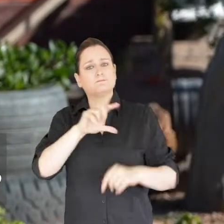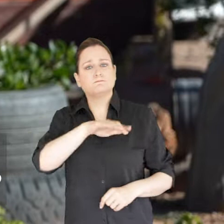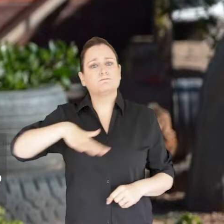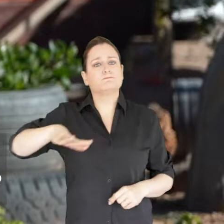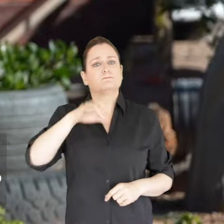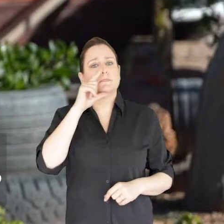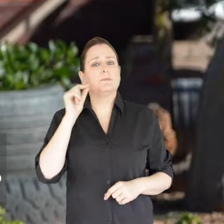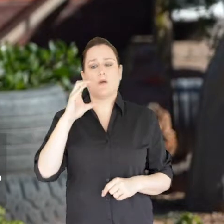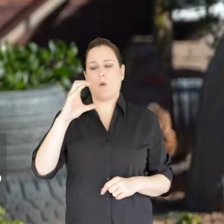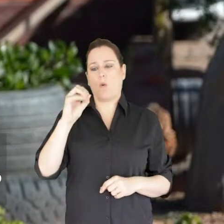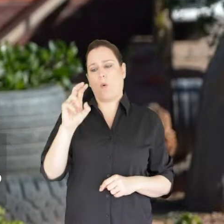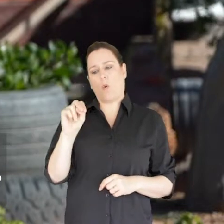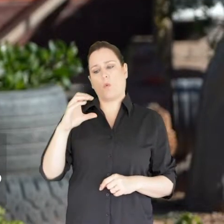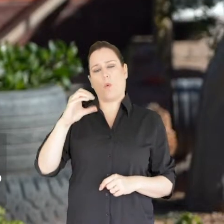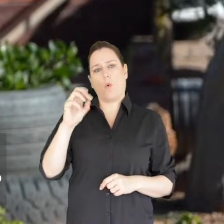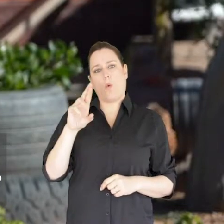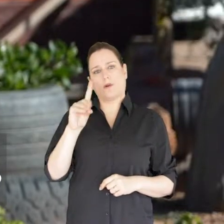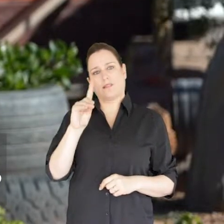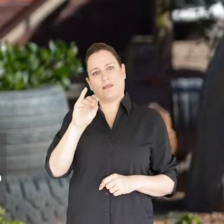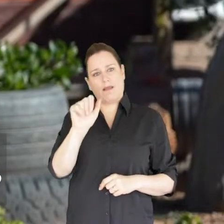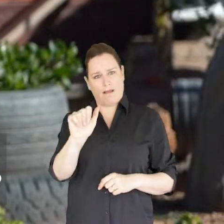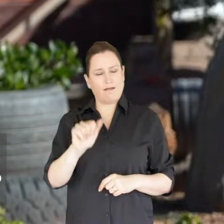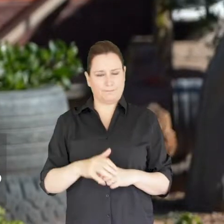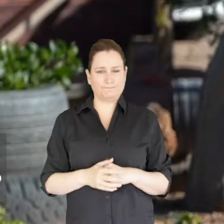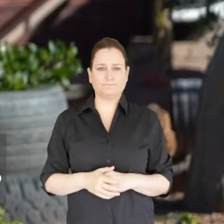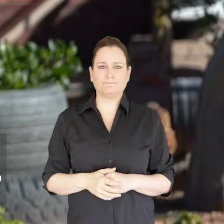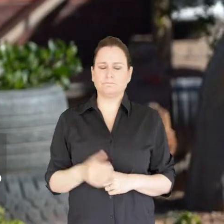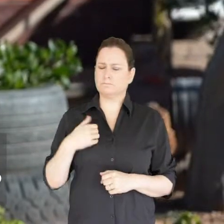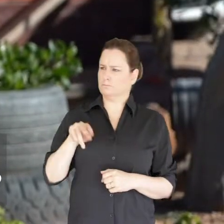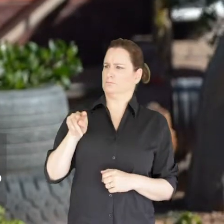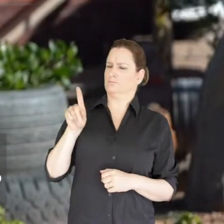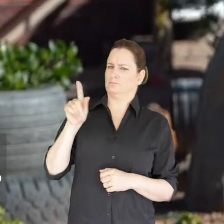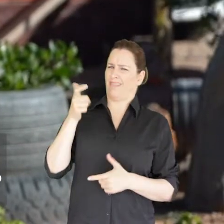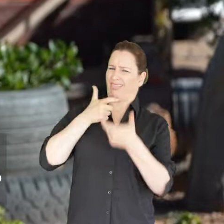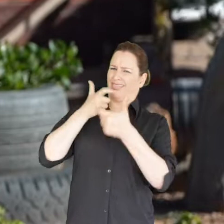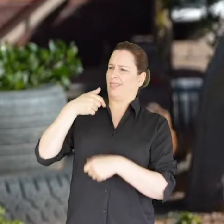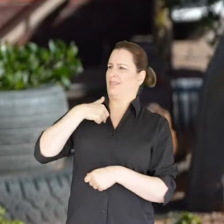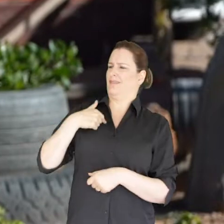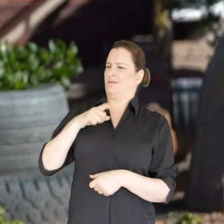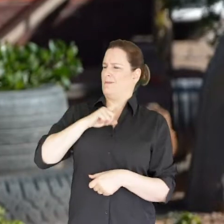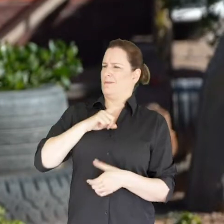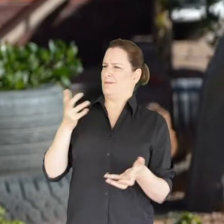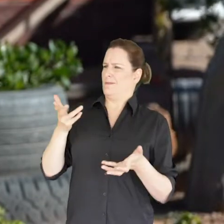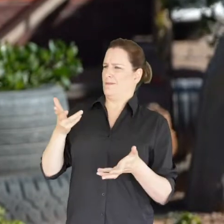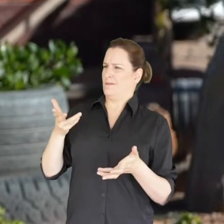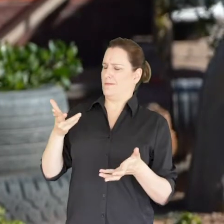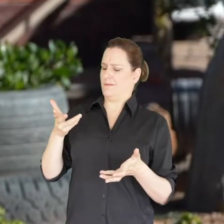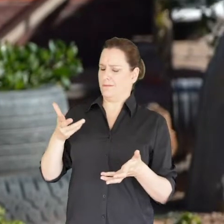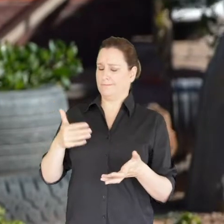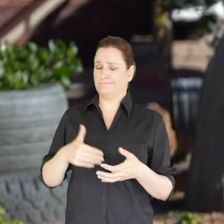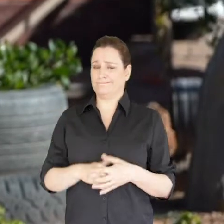En had ik daar nog gewonder, wat is dat nou zo s'nachts? Kom lachen die mensen.